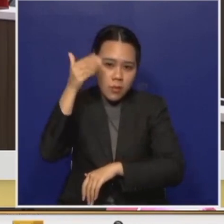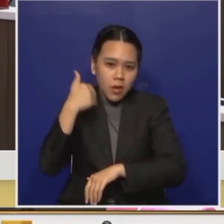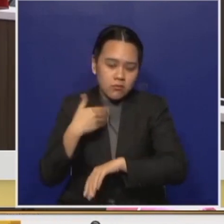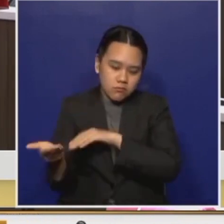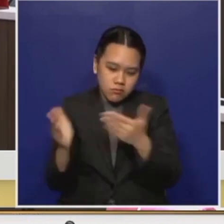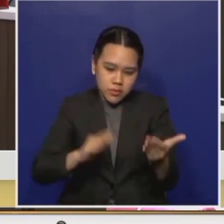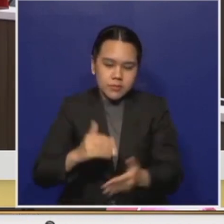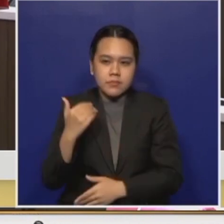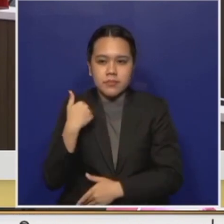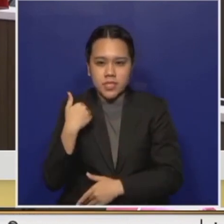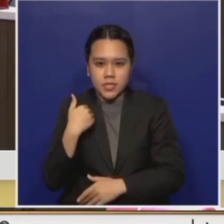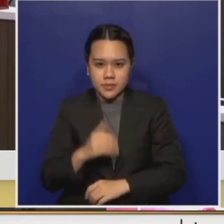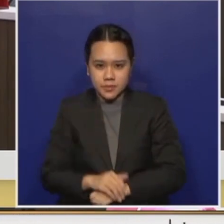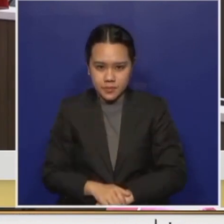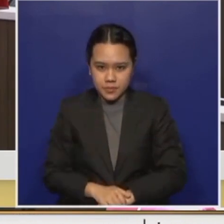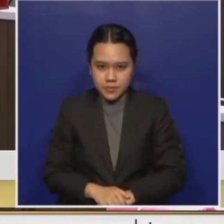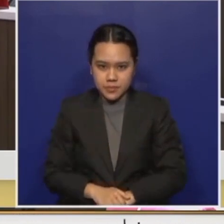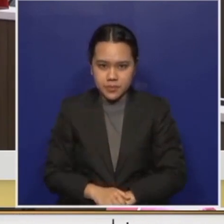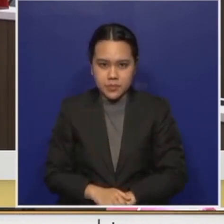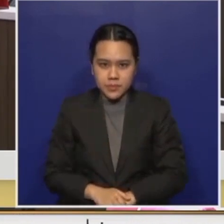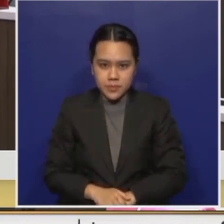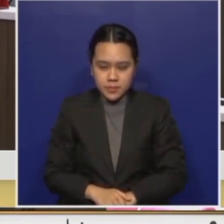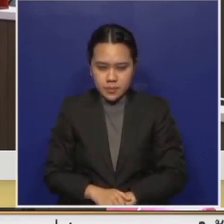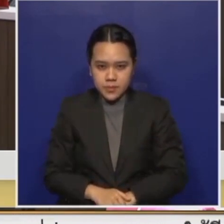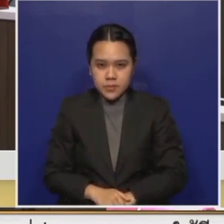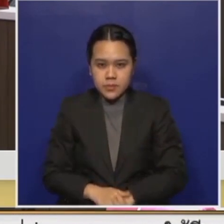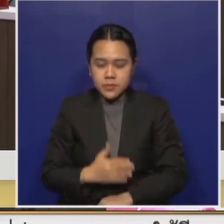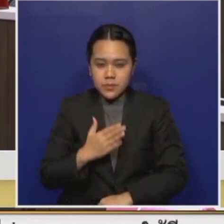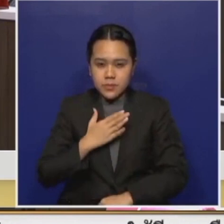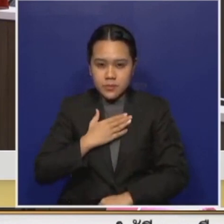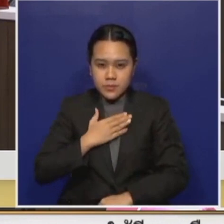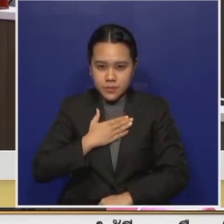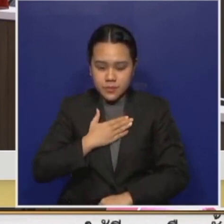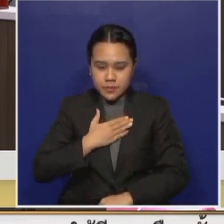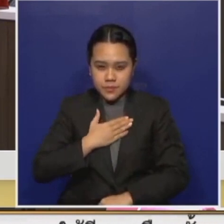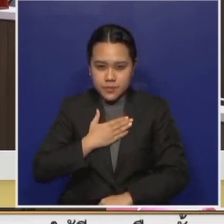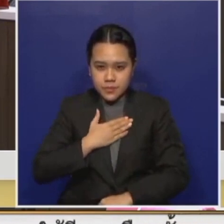สิ่งที่ผมอยากจะเน้นย้กับธรรทาณ เรื่การxus